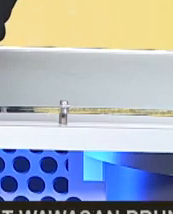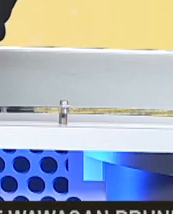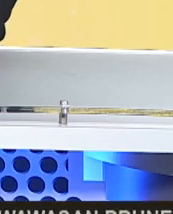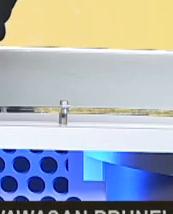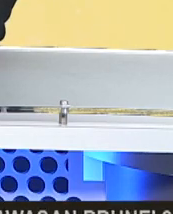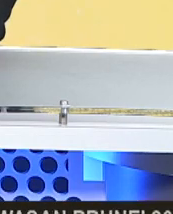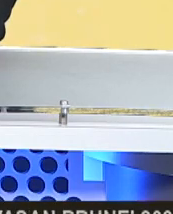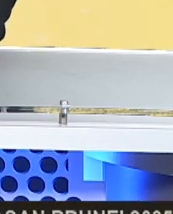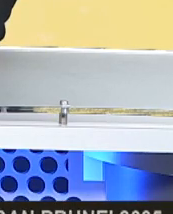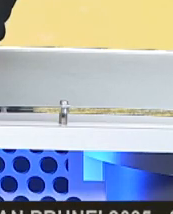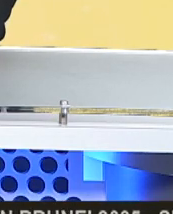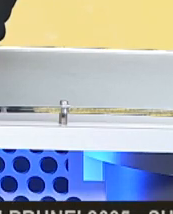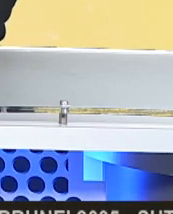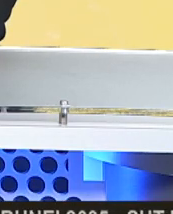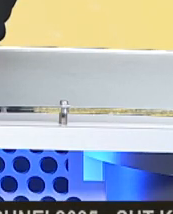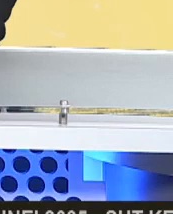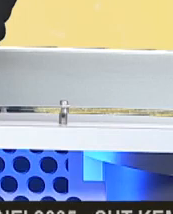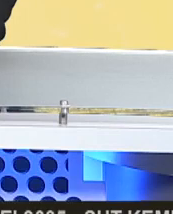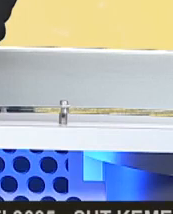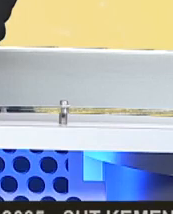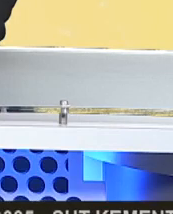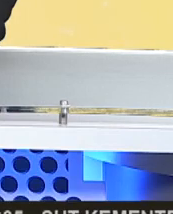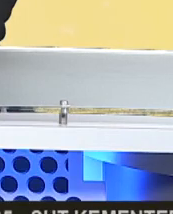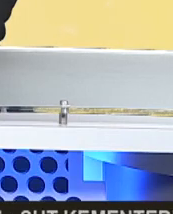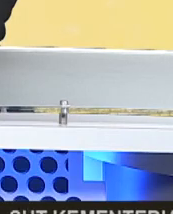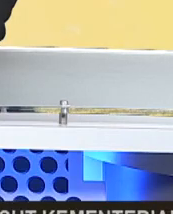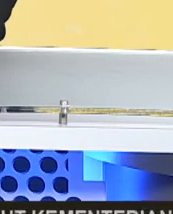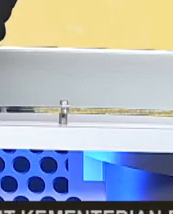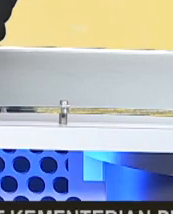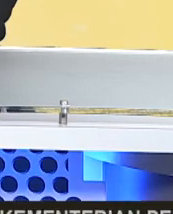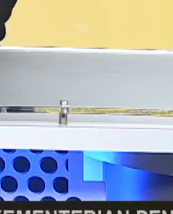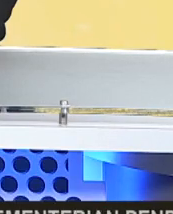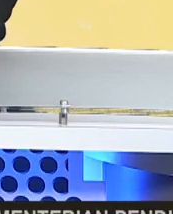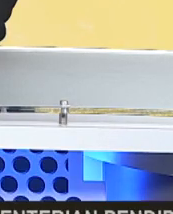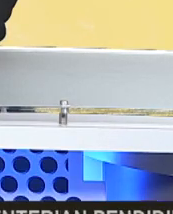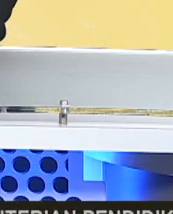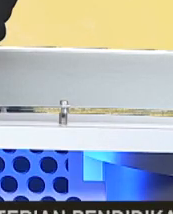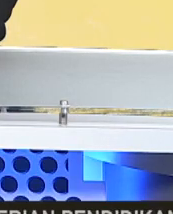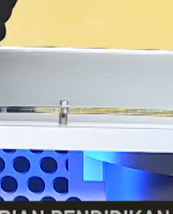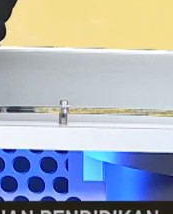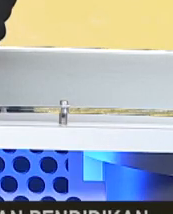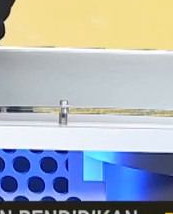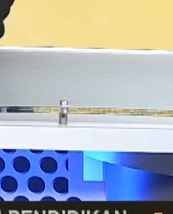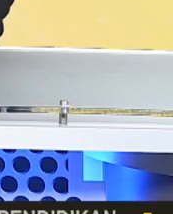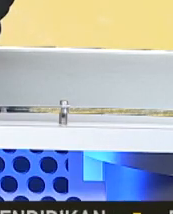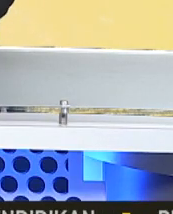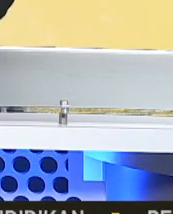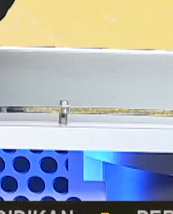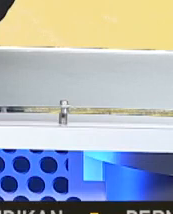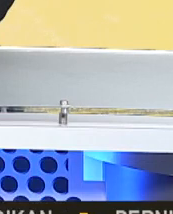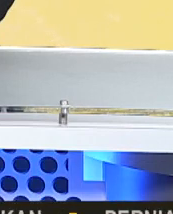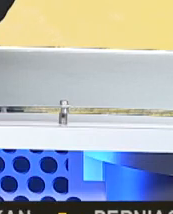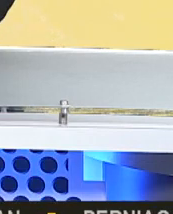institusi institusi pengajian tinggi menyaksikan pasukan koleksi University pegunugan meski Begawan goesbike meraih